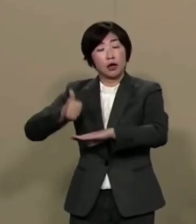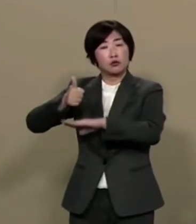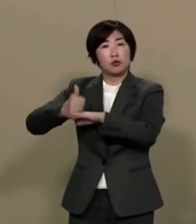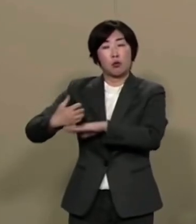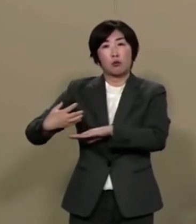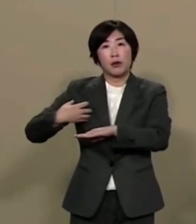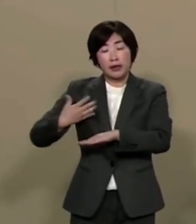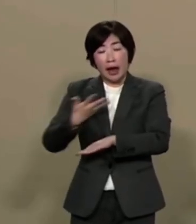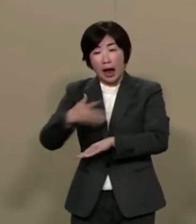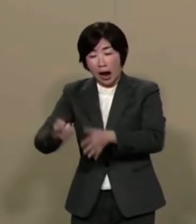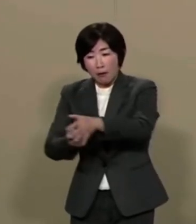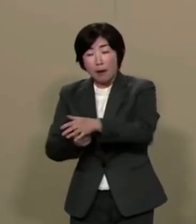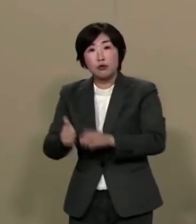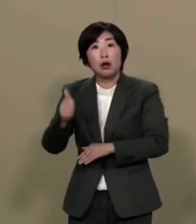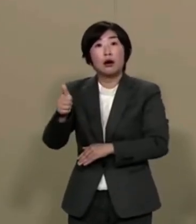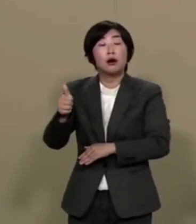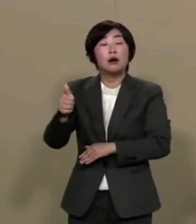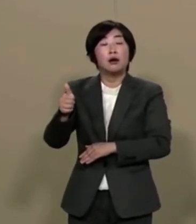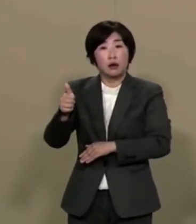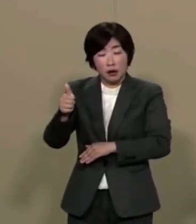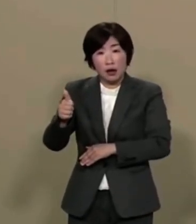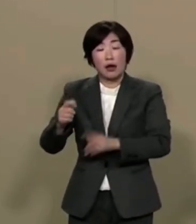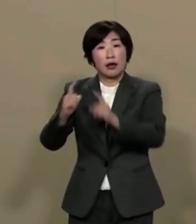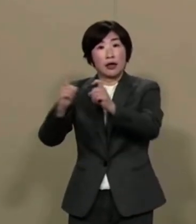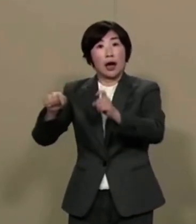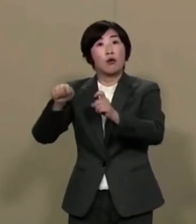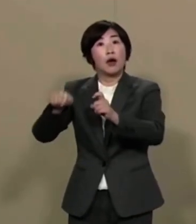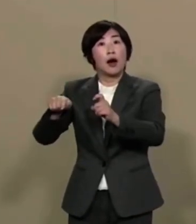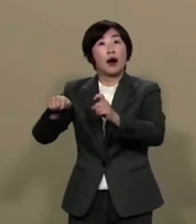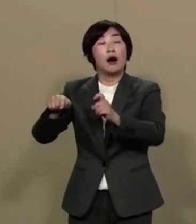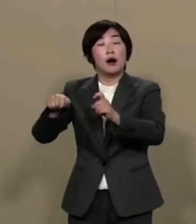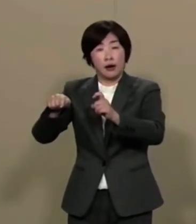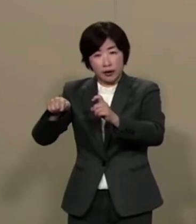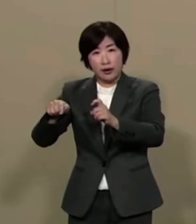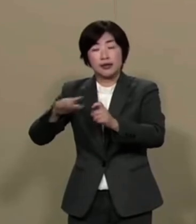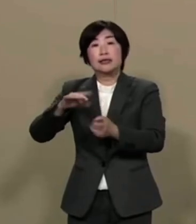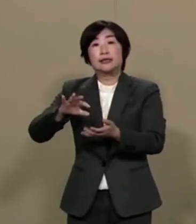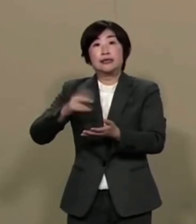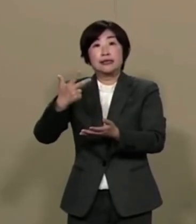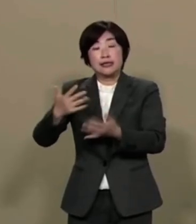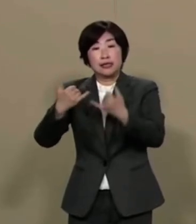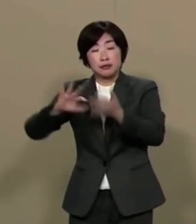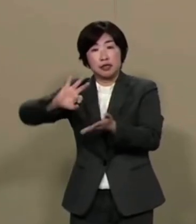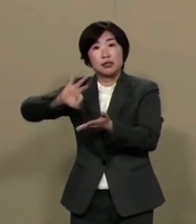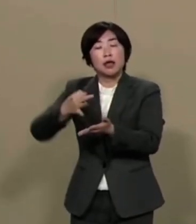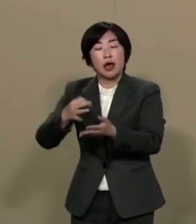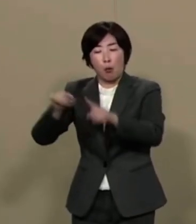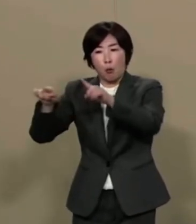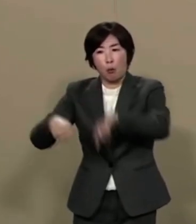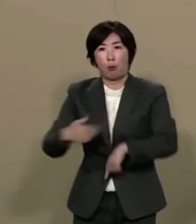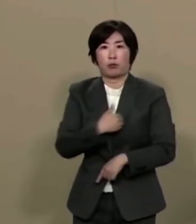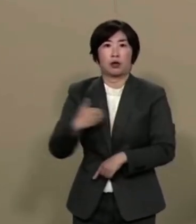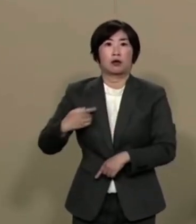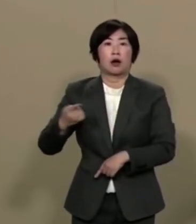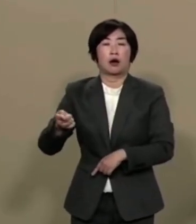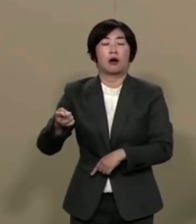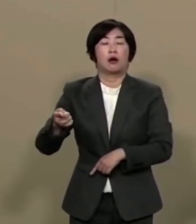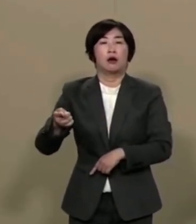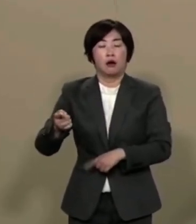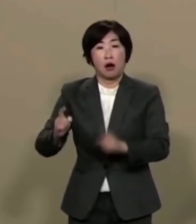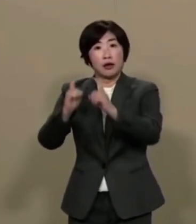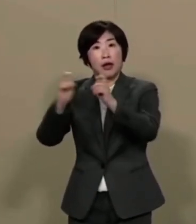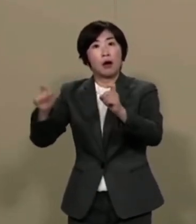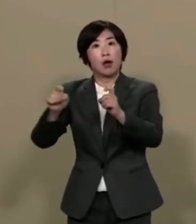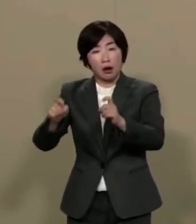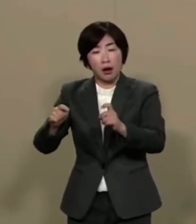川村は名古屋で市場初めて市民税の減税を行いました川村姿勢の間ずっと名古屋は